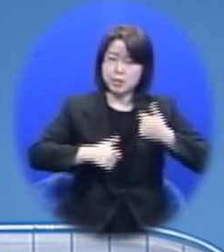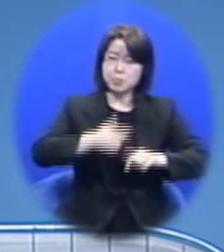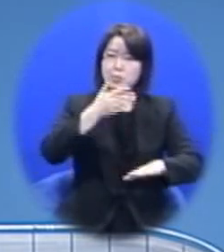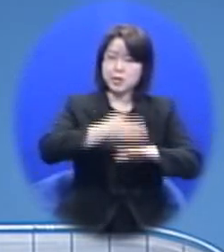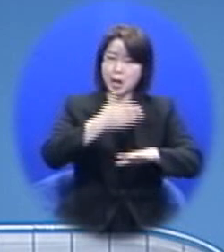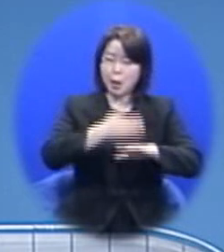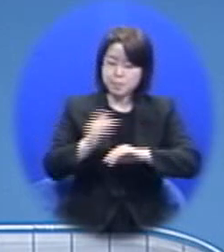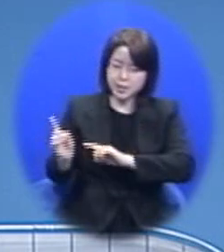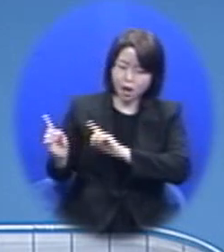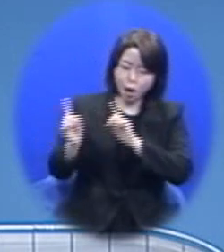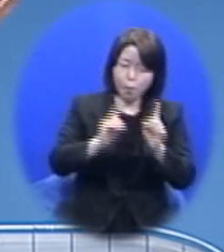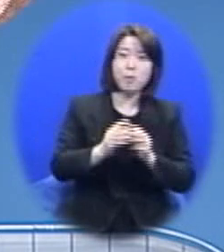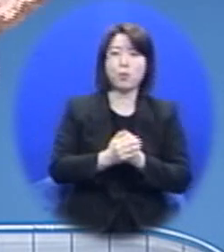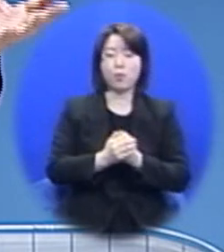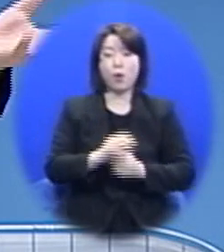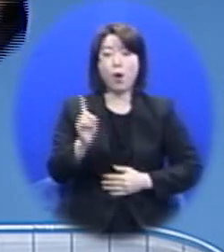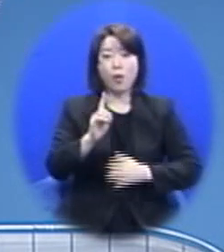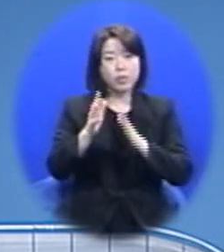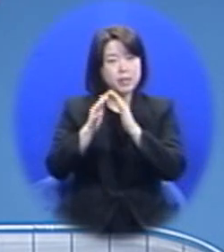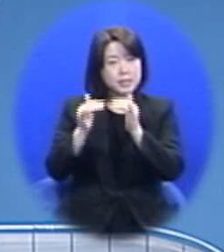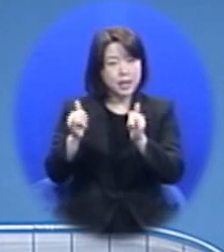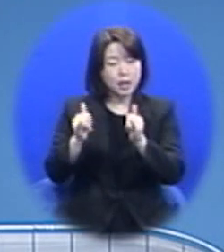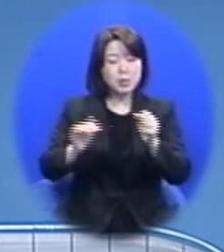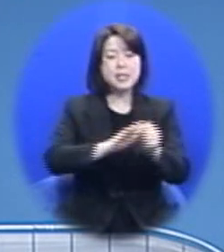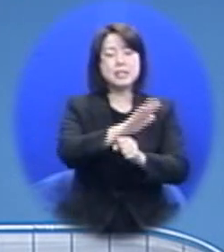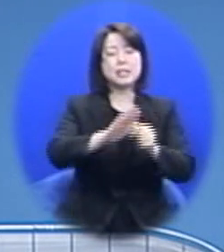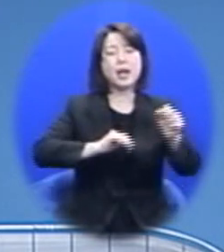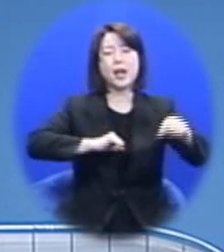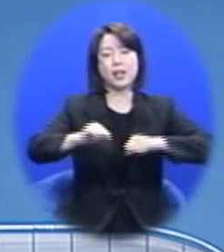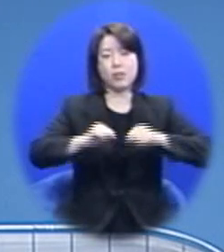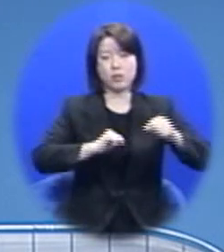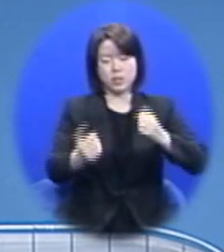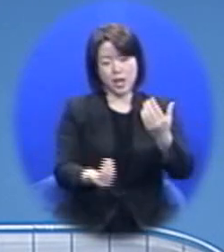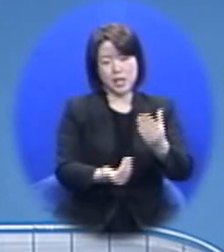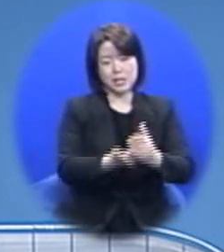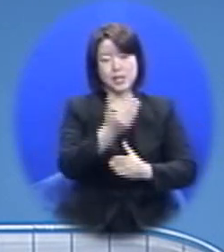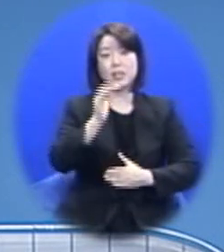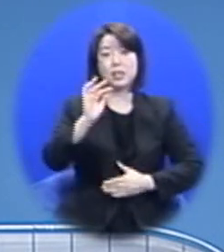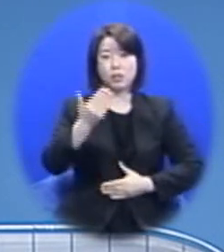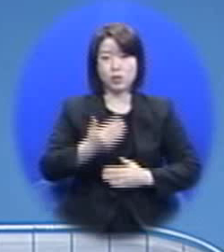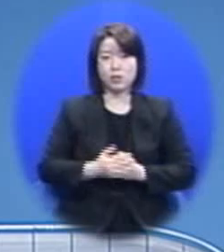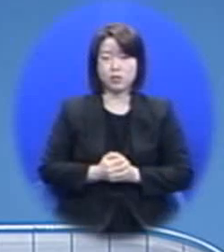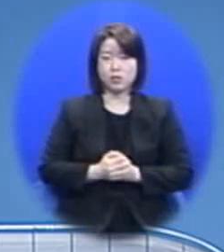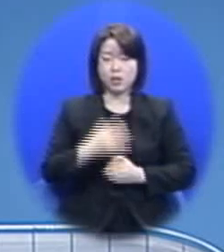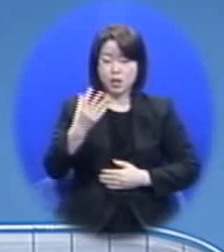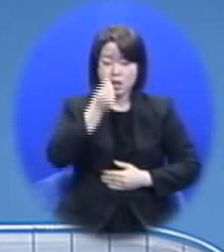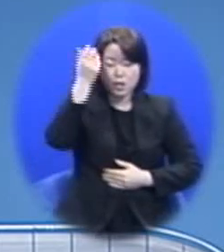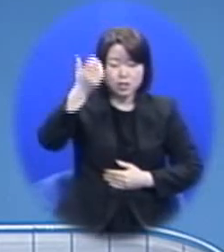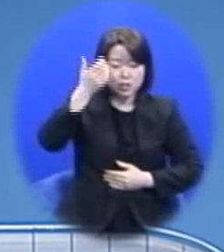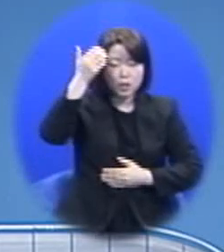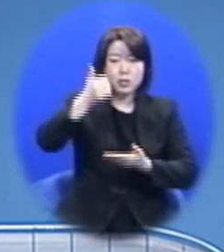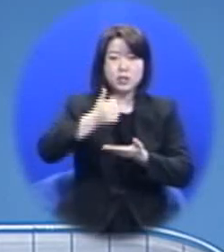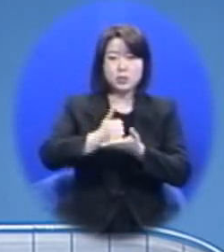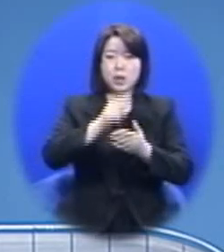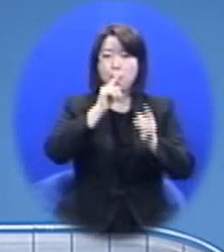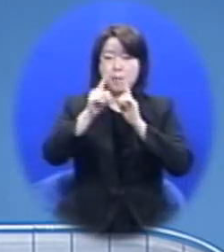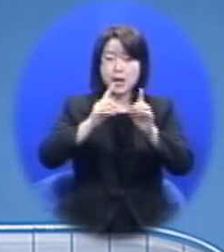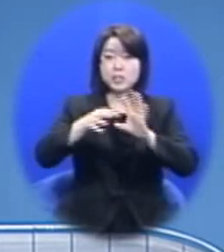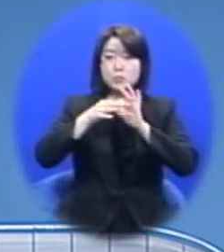감사의 회복이, 어떤 사람에게는 사랑의 역사가 일어납니다. 성령께서 말씀을